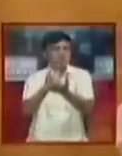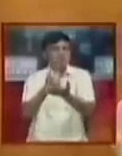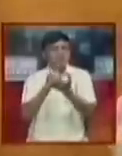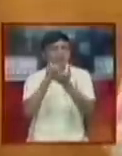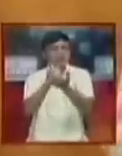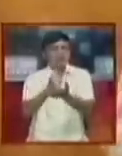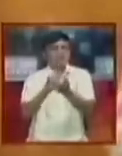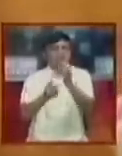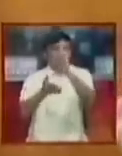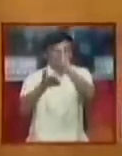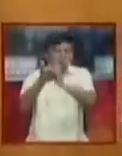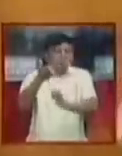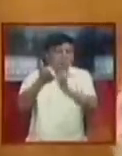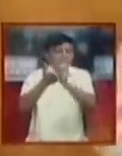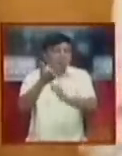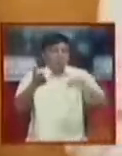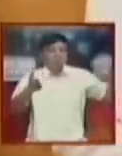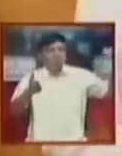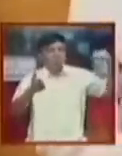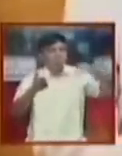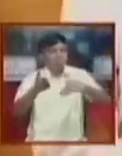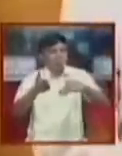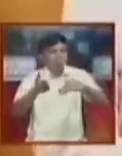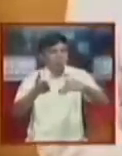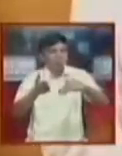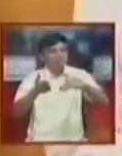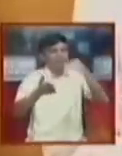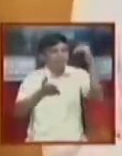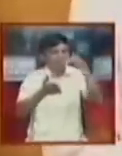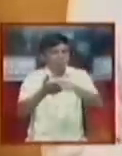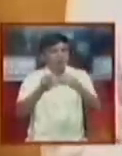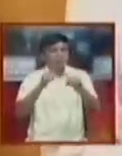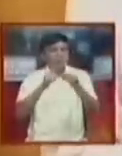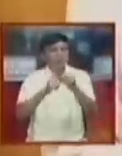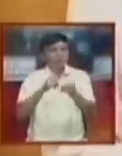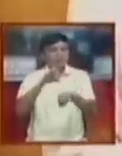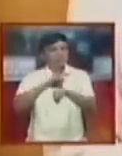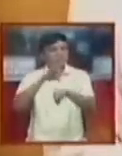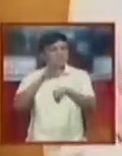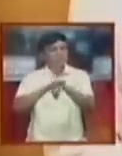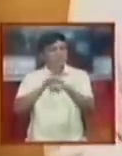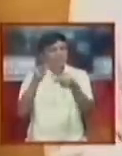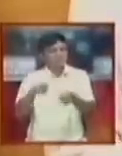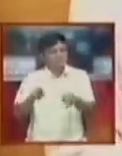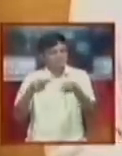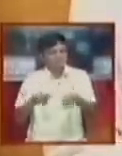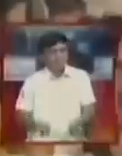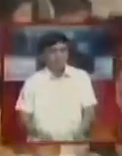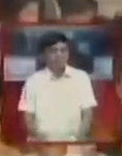sa 37. 97% raw po ang reduction nito.